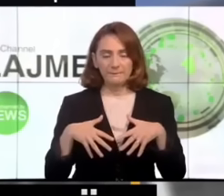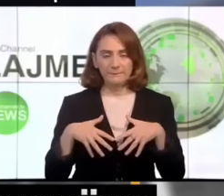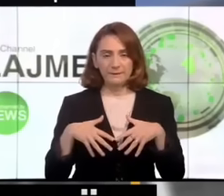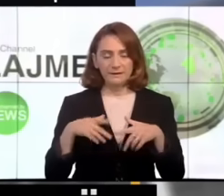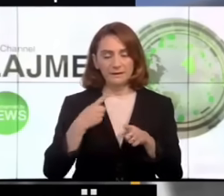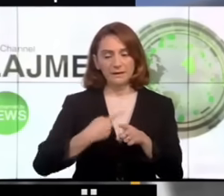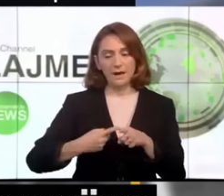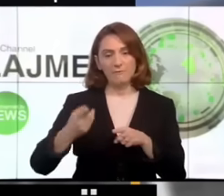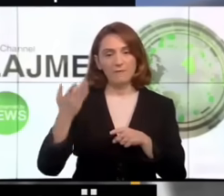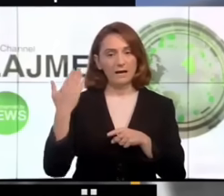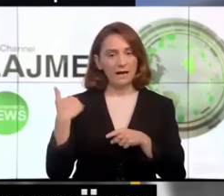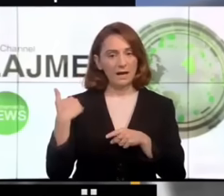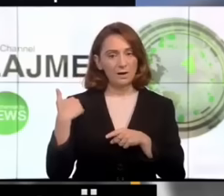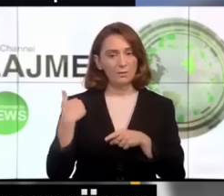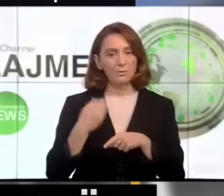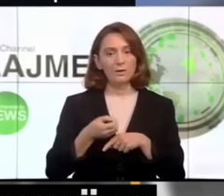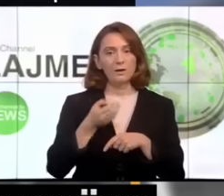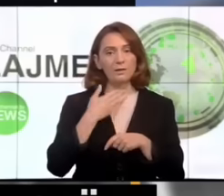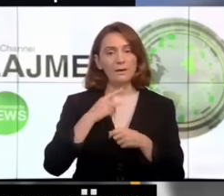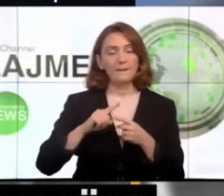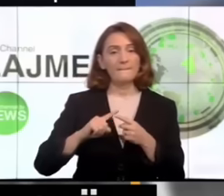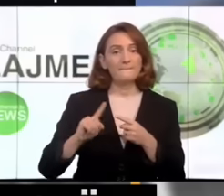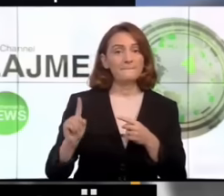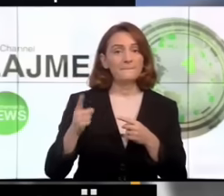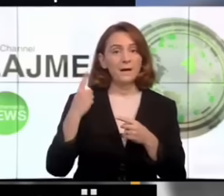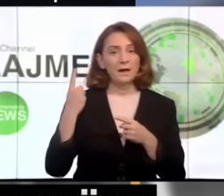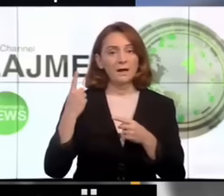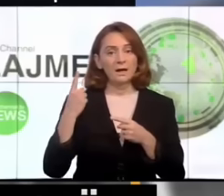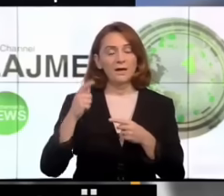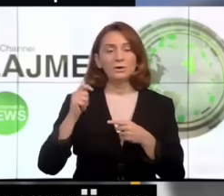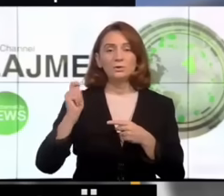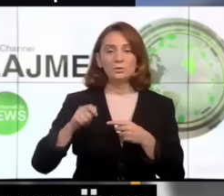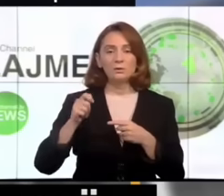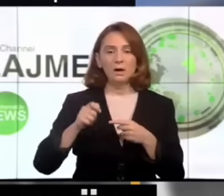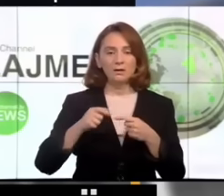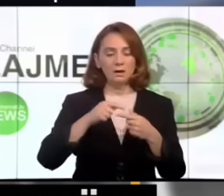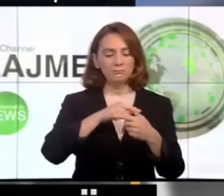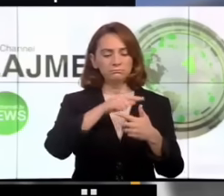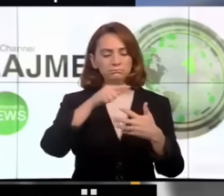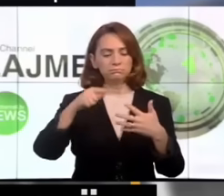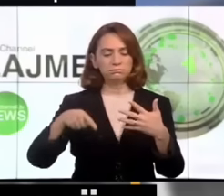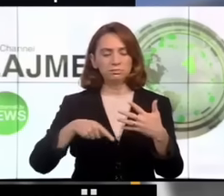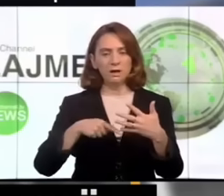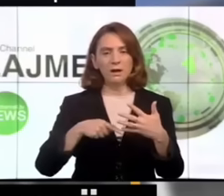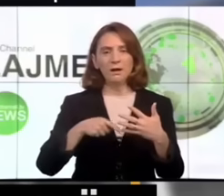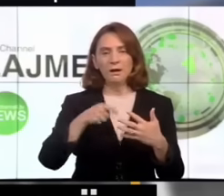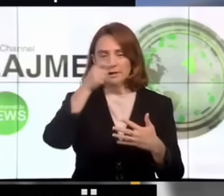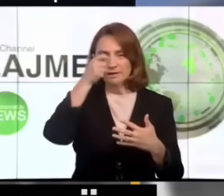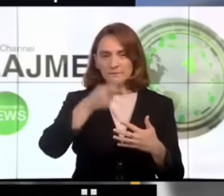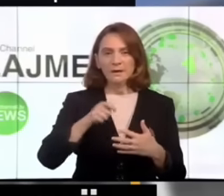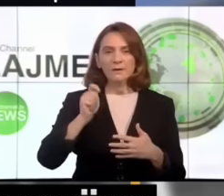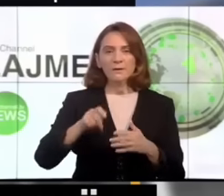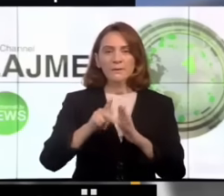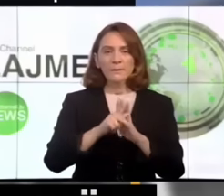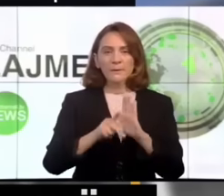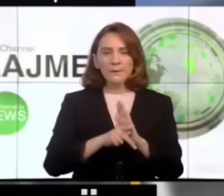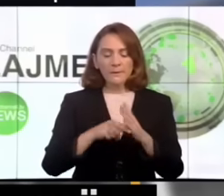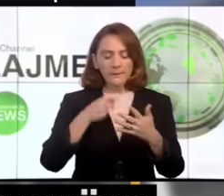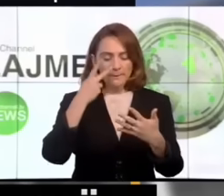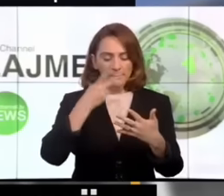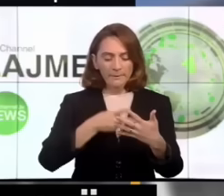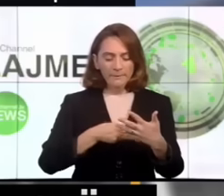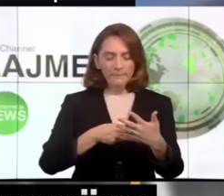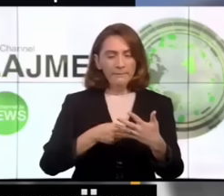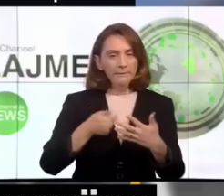javën e kaluar theksoi si prioritet nevojën që kuvendi të ndjek vendimet e mbetura të gjykatës kushtetuese. Ajo çka ndodhi dje